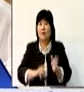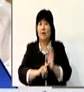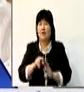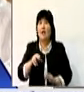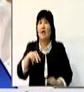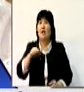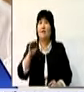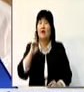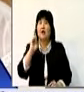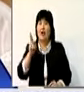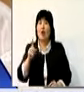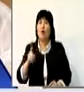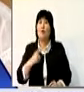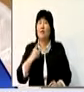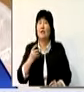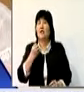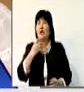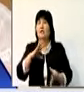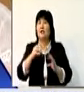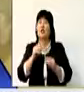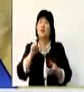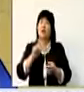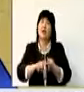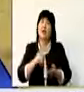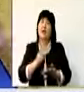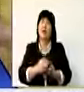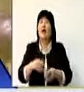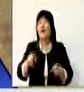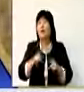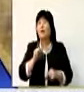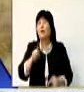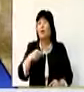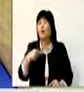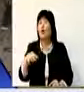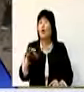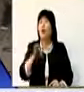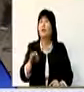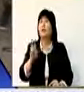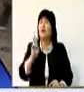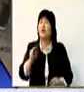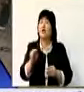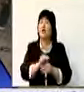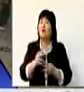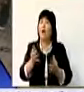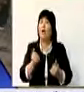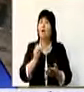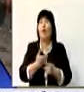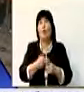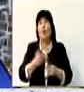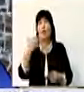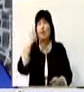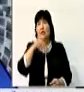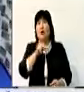ЛФК мамандарының жақсы нәтиже көрсеткенінің арқасында деймін. Тіпті бұл жерге өзге облыстардан келіп ем қабылдаушылар бар. Өткен жылы